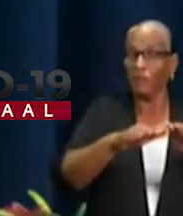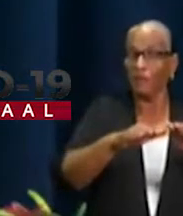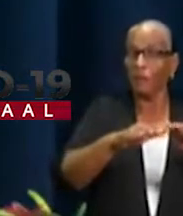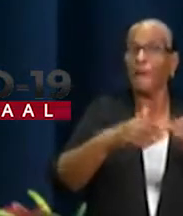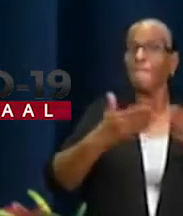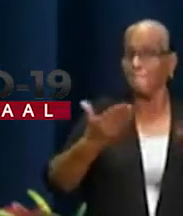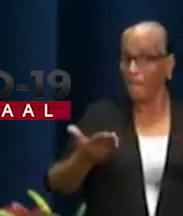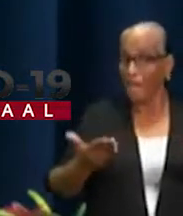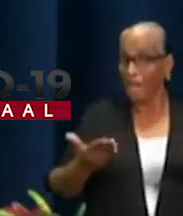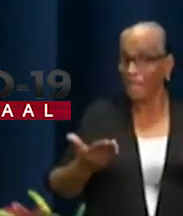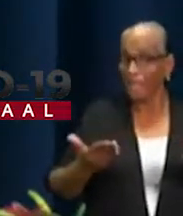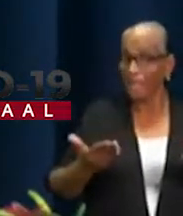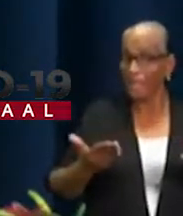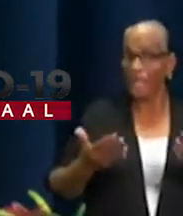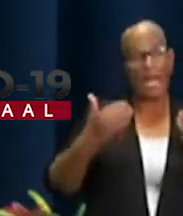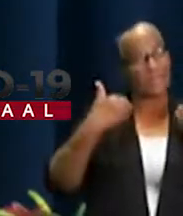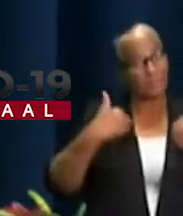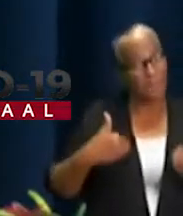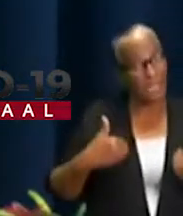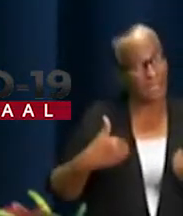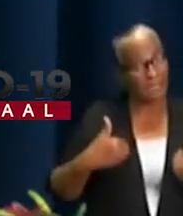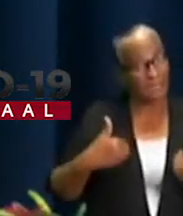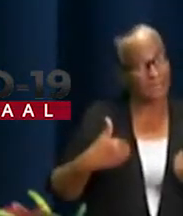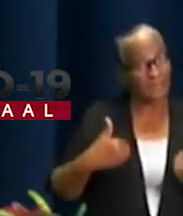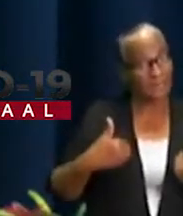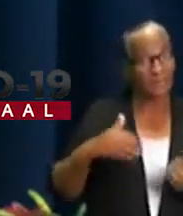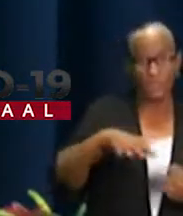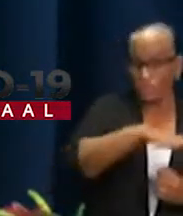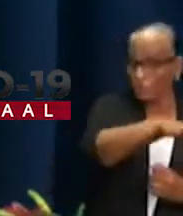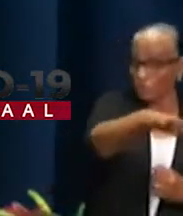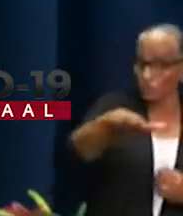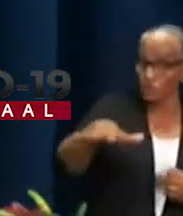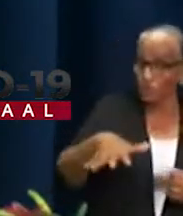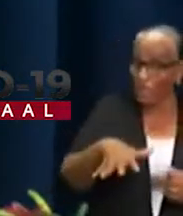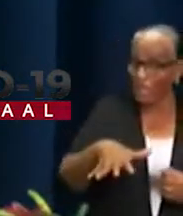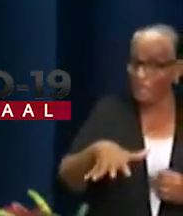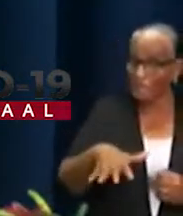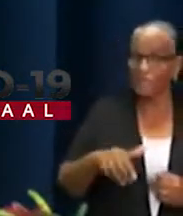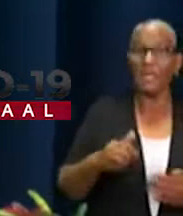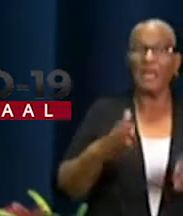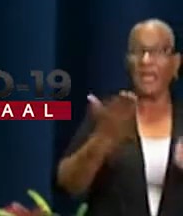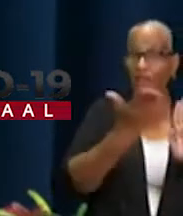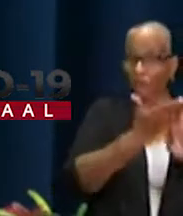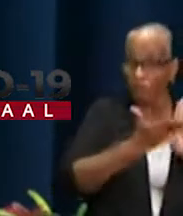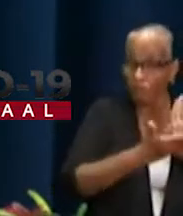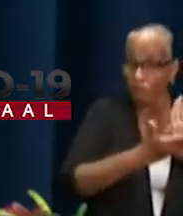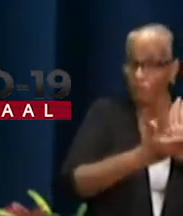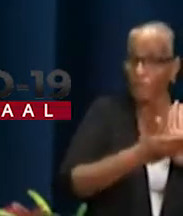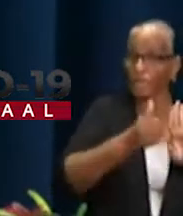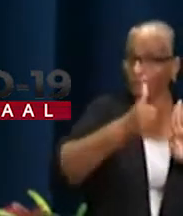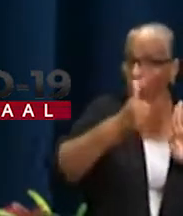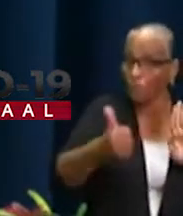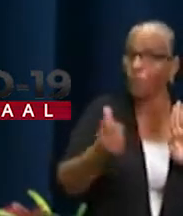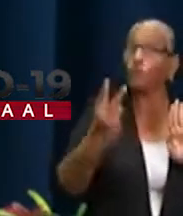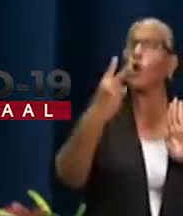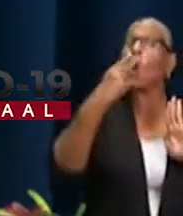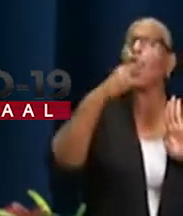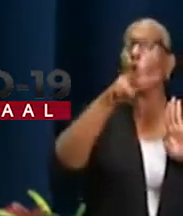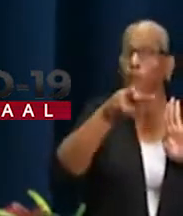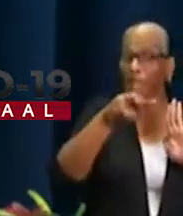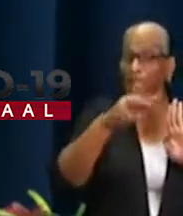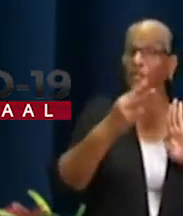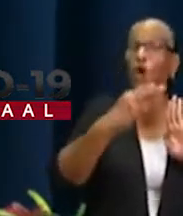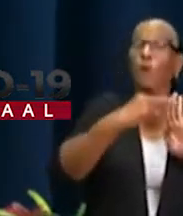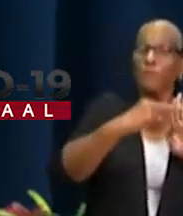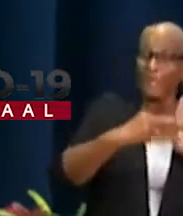de randvoorwaarden en de situatie niet goed in de gaten gehouden wordt. En daarop moeten wij dus vooral gaan focussen. U weet ook